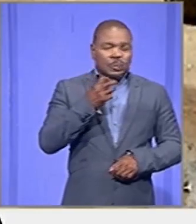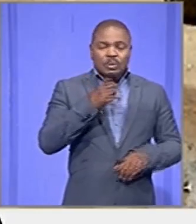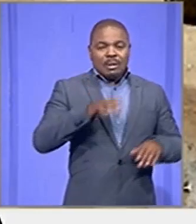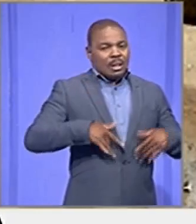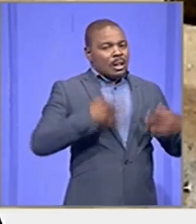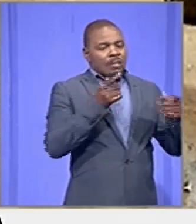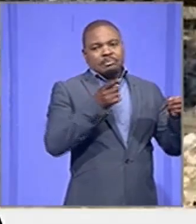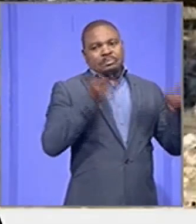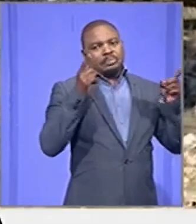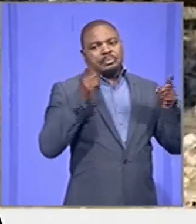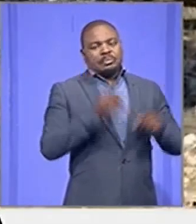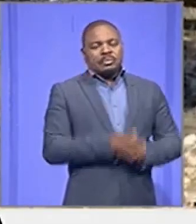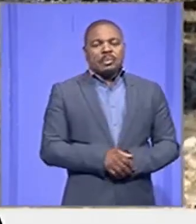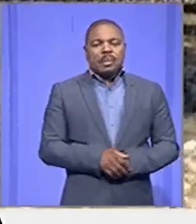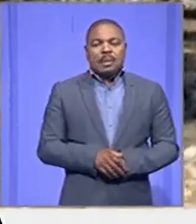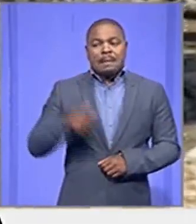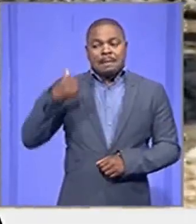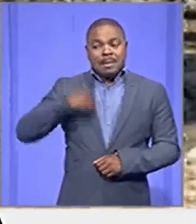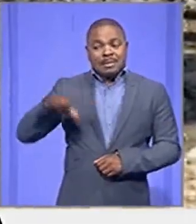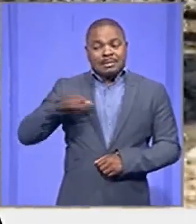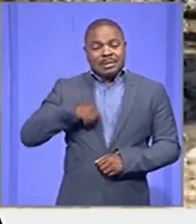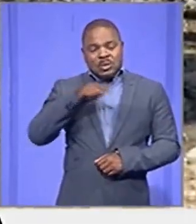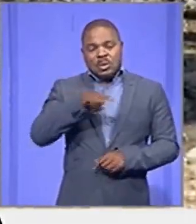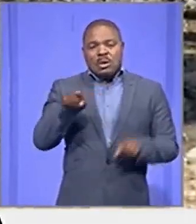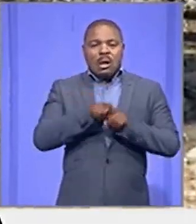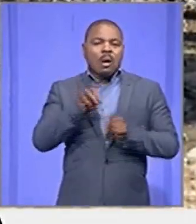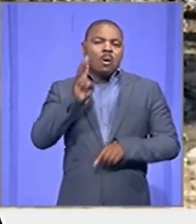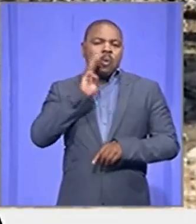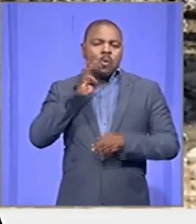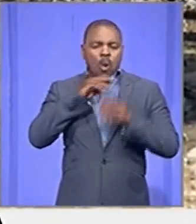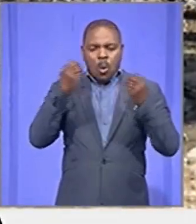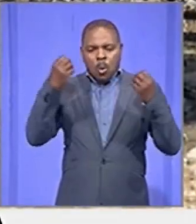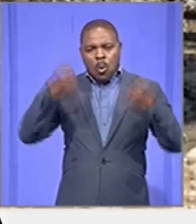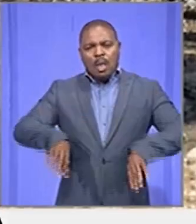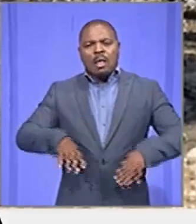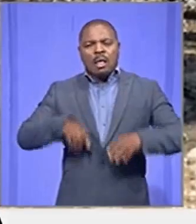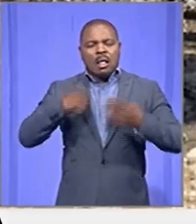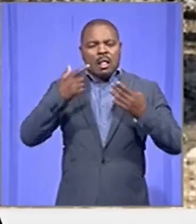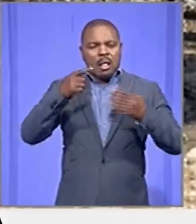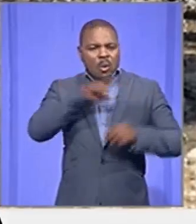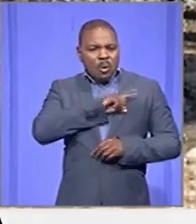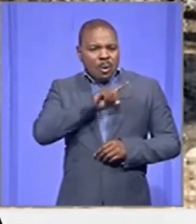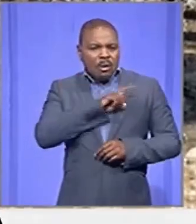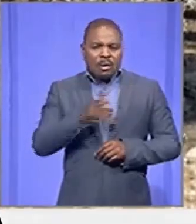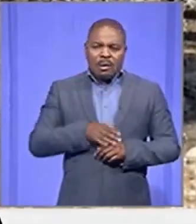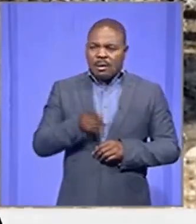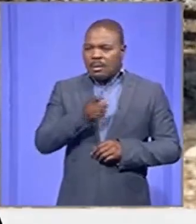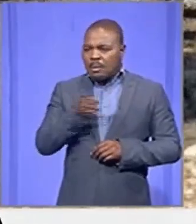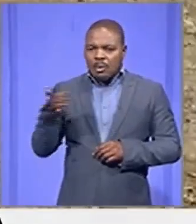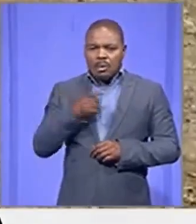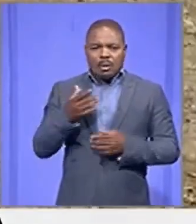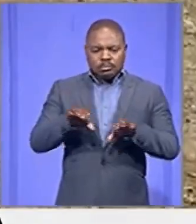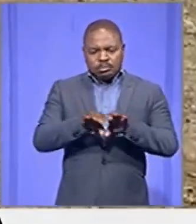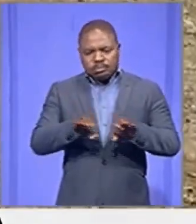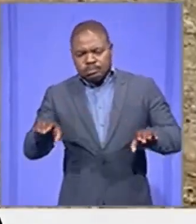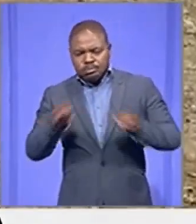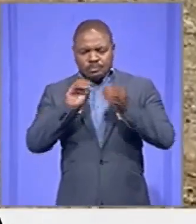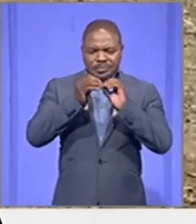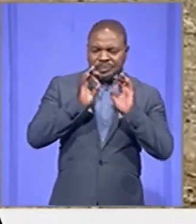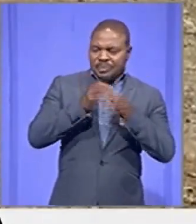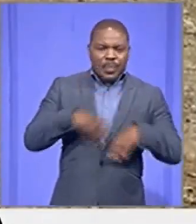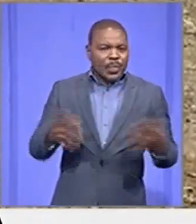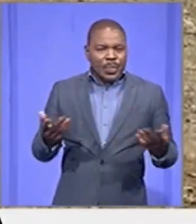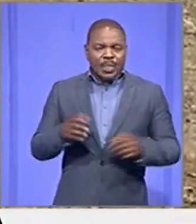kotsing. Masepala o lahlehelwa ke metsi a mangata a nowang ka lebaka la ho hloleha ho hlokomela meralo ya ona ya